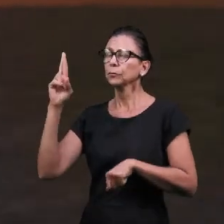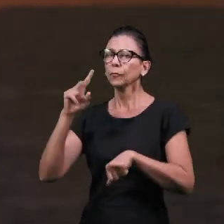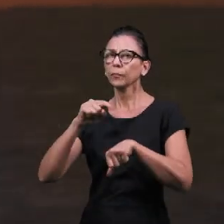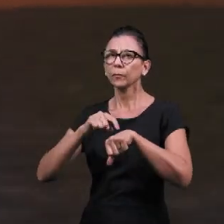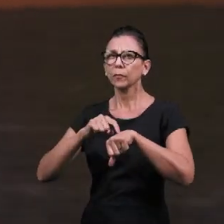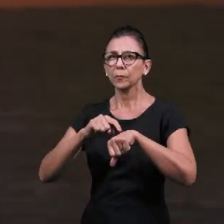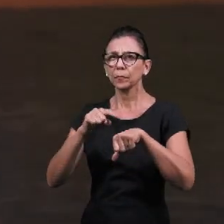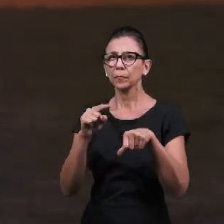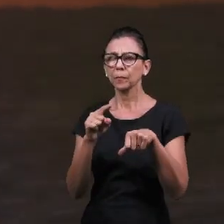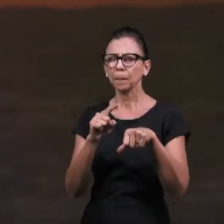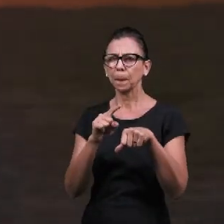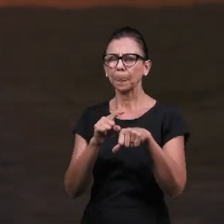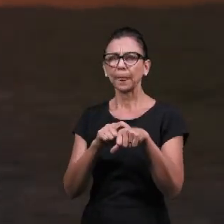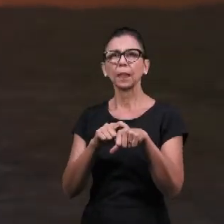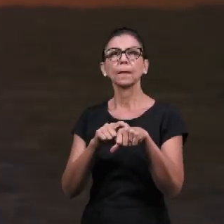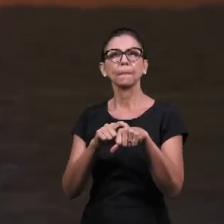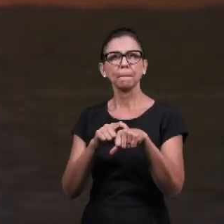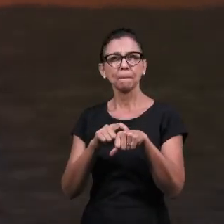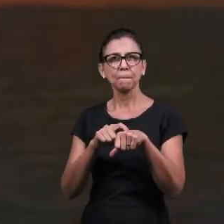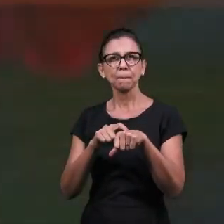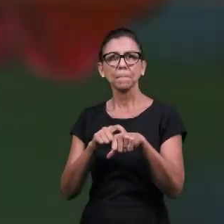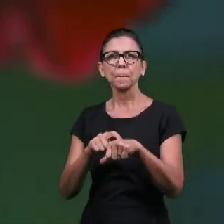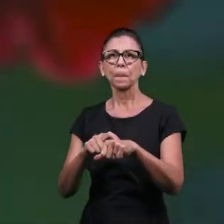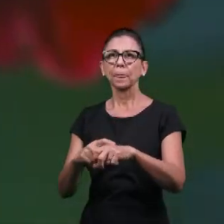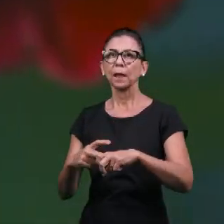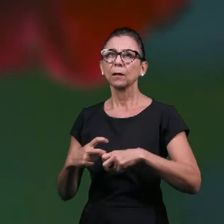Почувствовав прощение Твое,